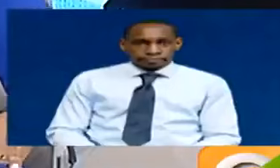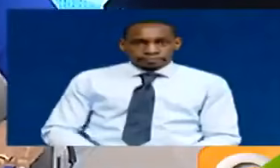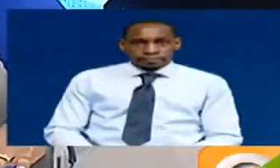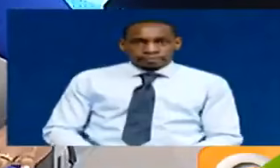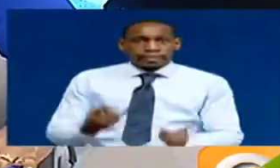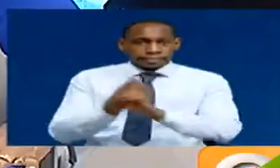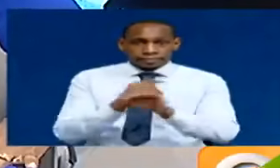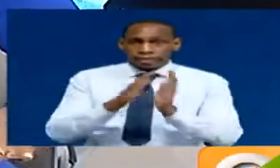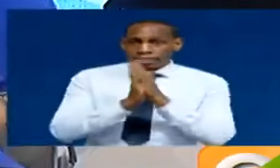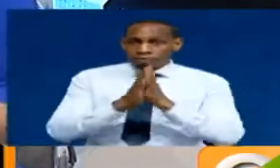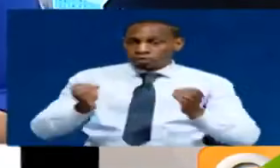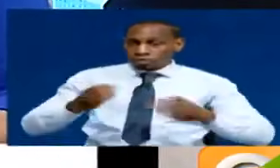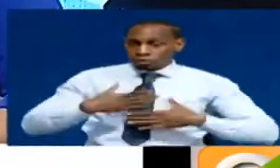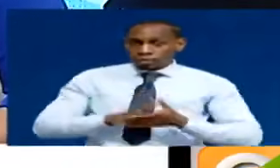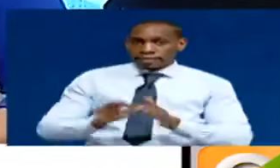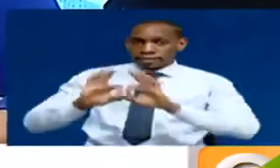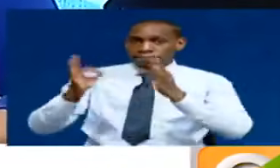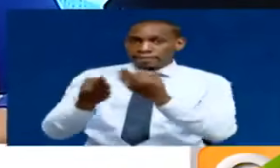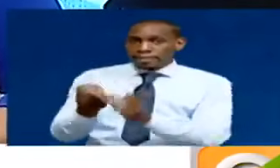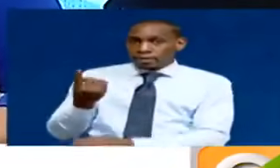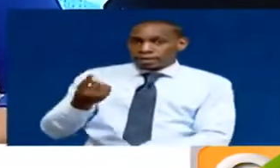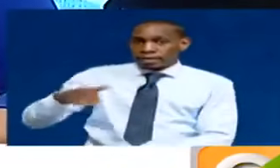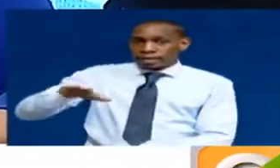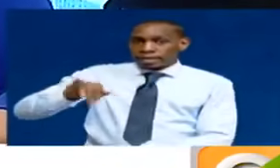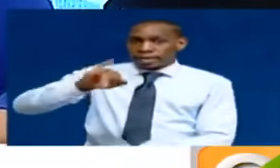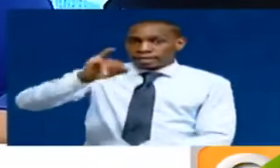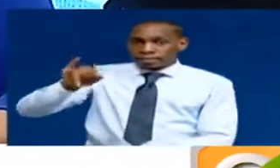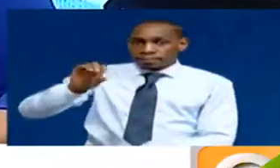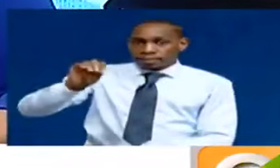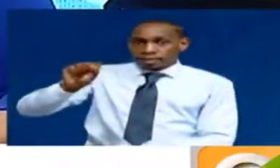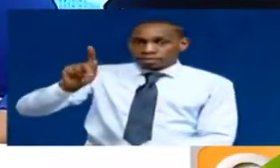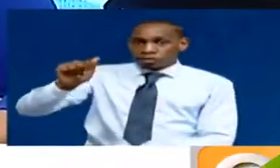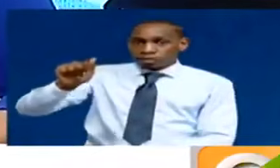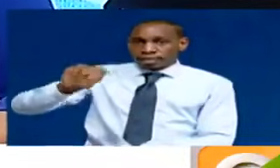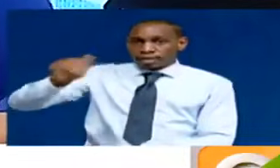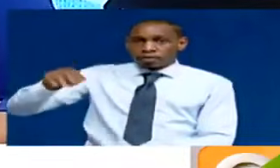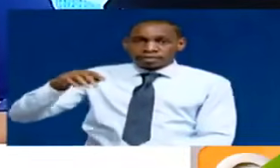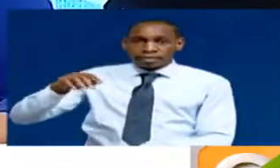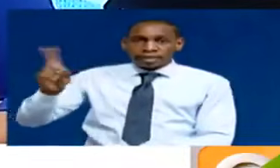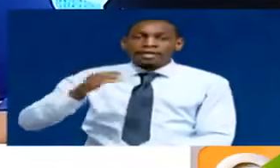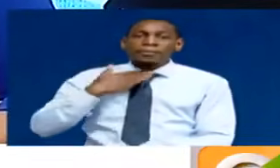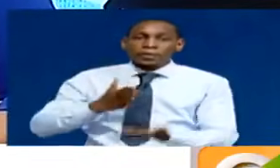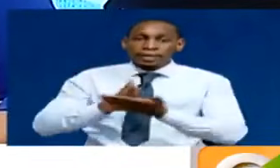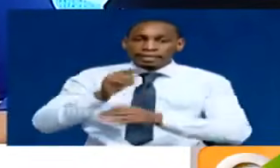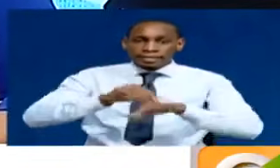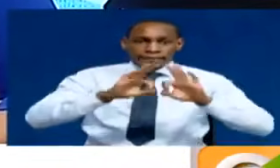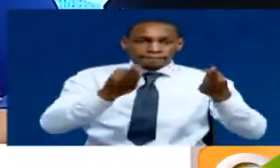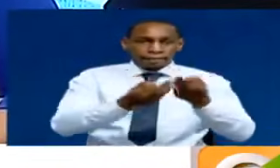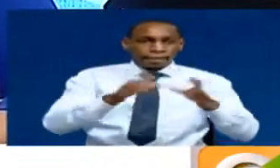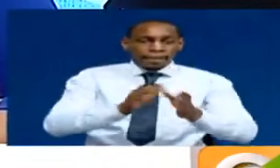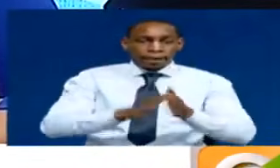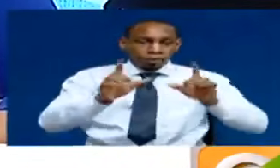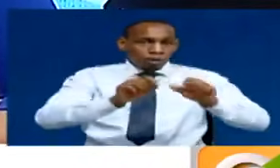Mtazamaji, na katika taarifa nyingine ya kusikitisha ni kwamba familia moja katika eneo la Joska, kaunti ya Nairobi, inalilia haki baada ya jamaa zao